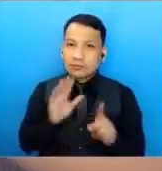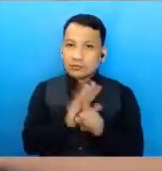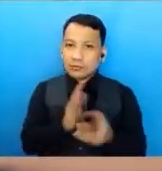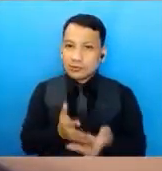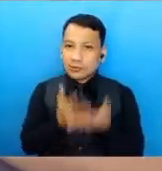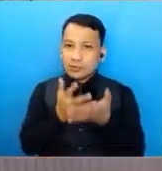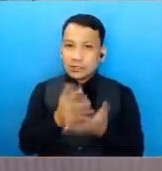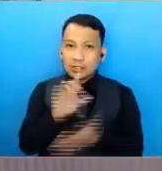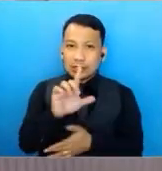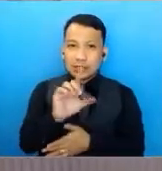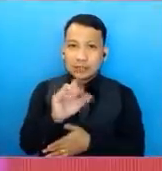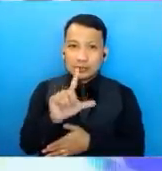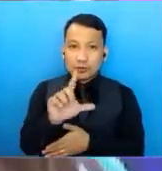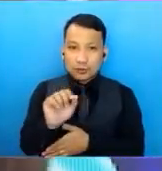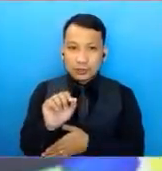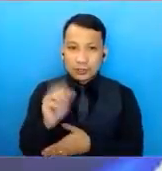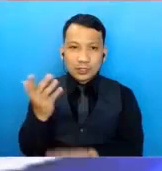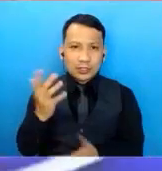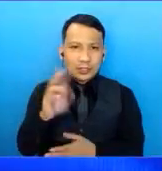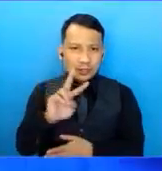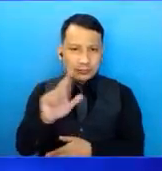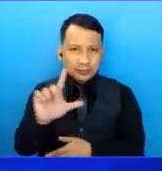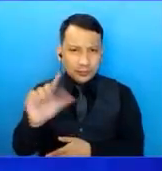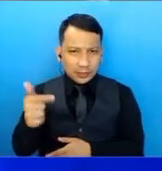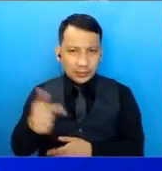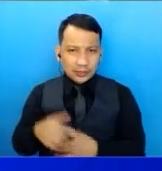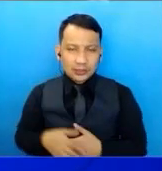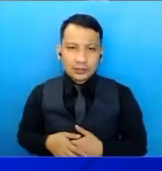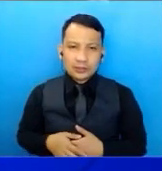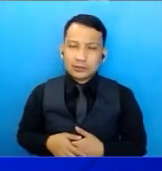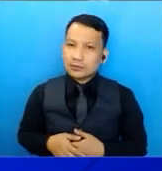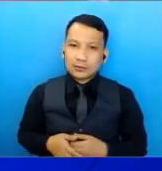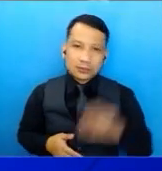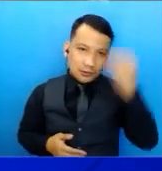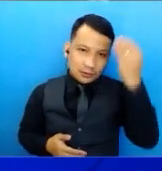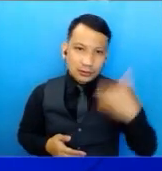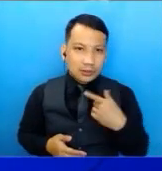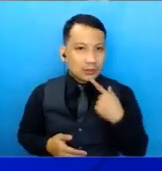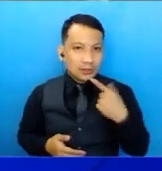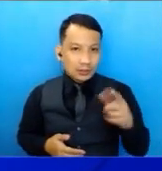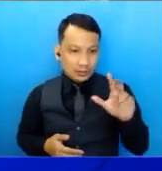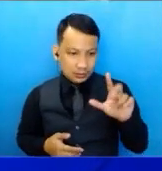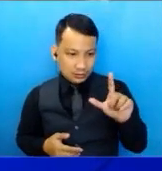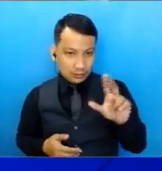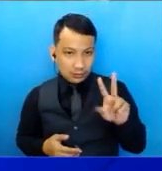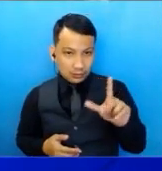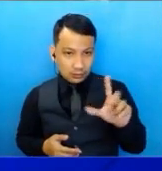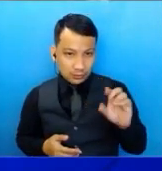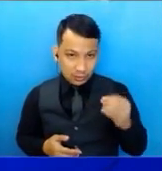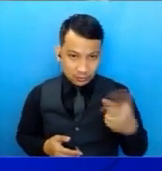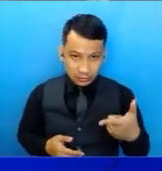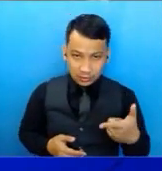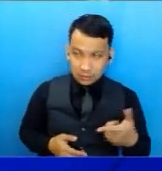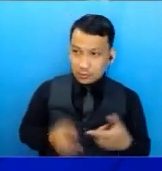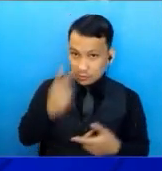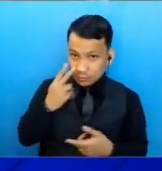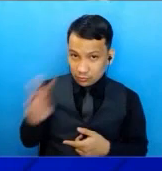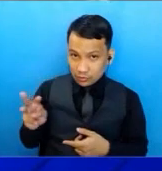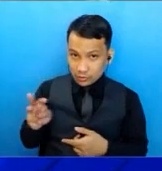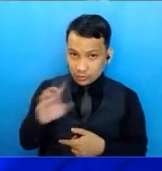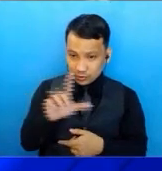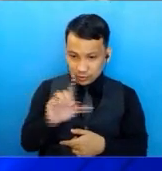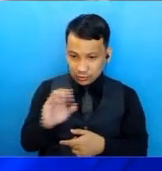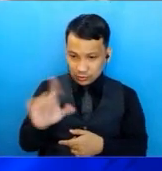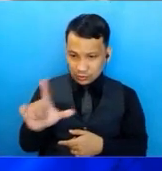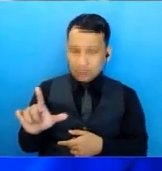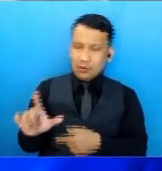LOL kesa sa vlog niya. Na hindi nila alam na may vlog ako, pero sabi nila, pero nanonood kami Lunch Out Loud. Huh?